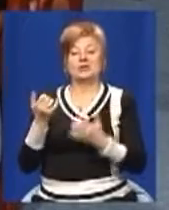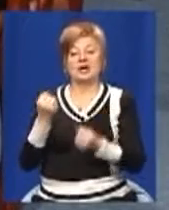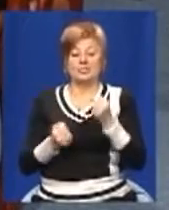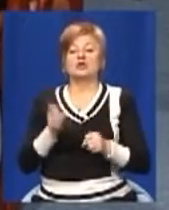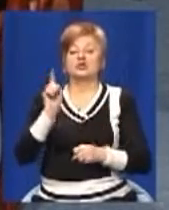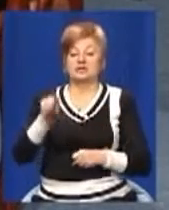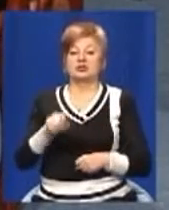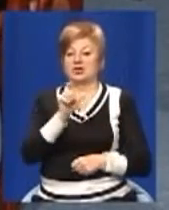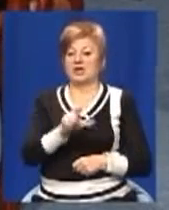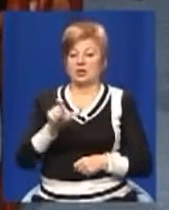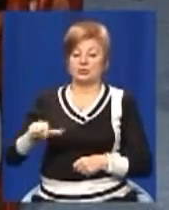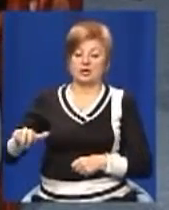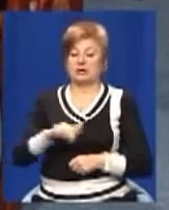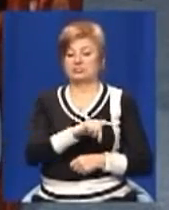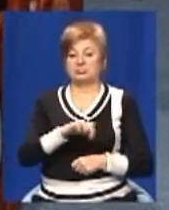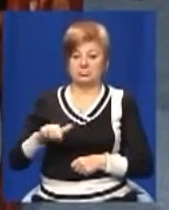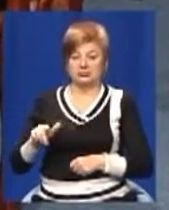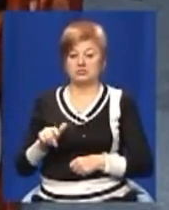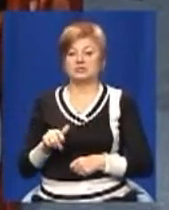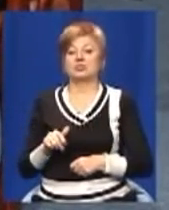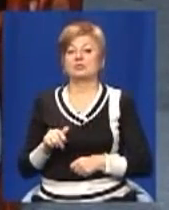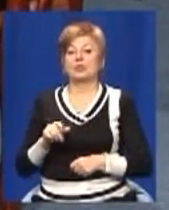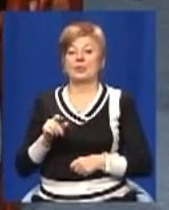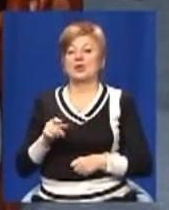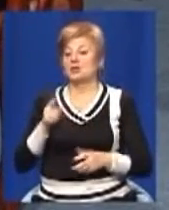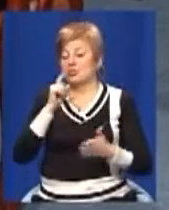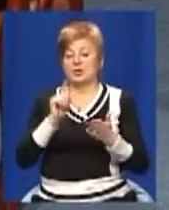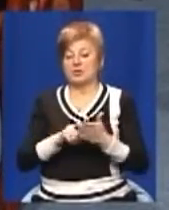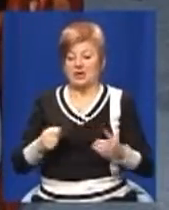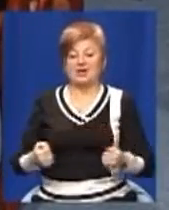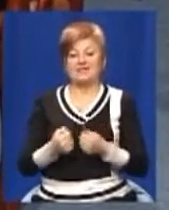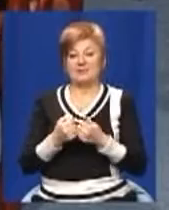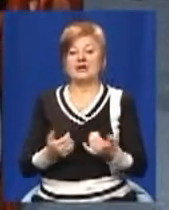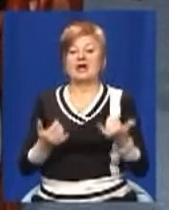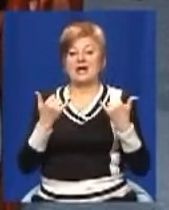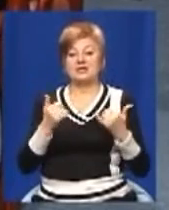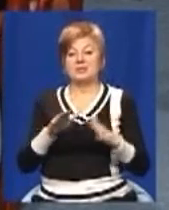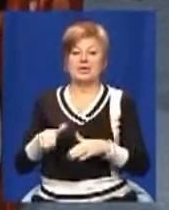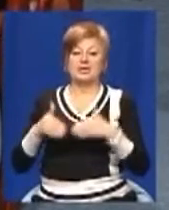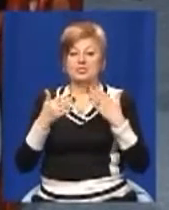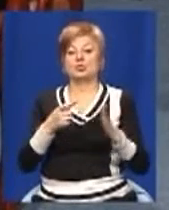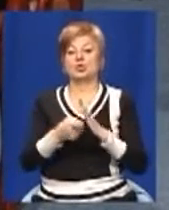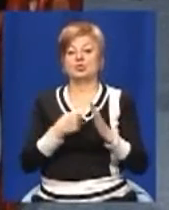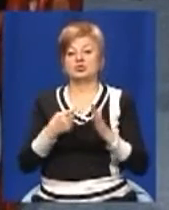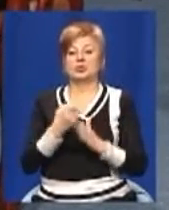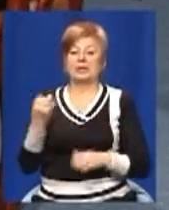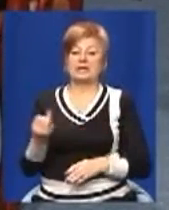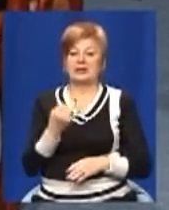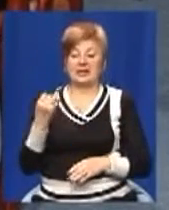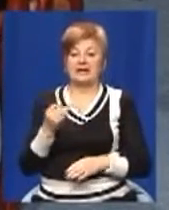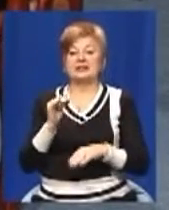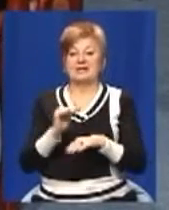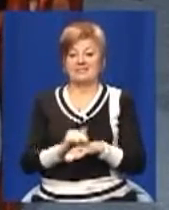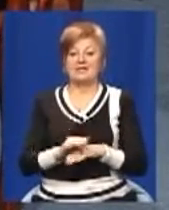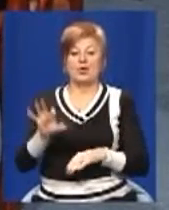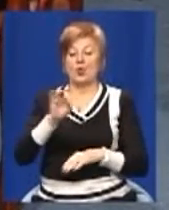для людей є. Щоб так люди також не потрапляли куди? В аварію. Цілком вірно. Ну, а тепер пропоную дізнатися дуже багато таких цікавих